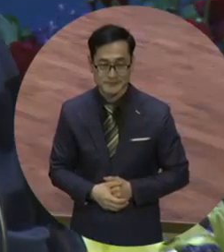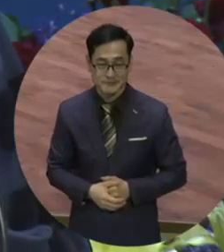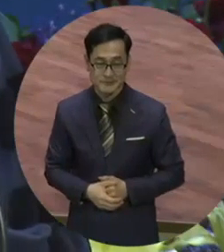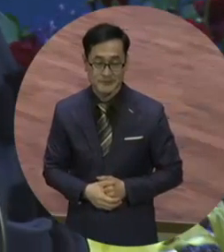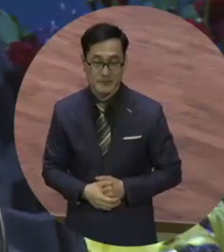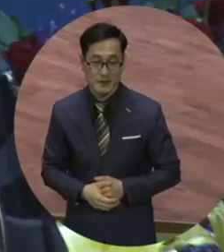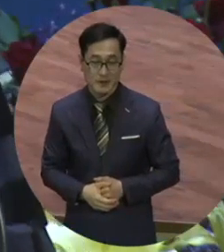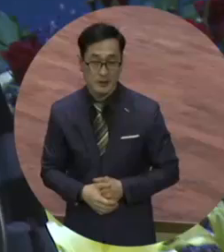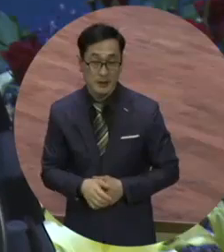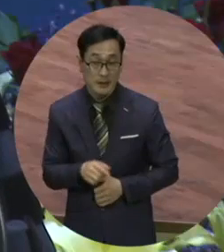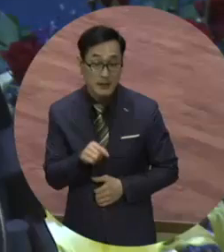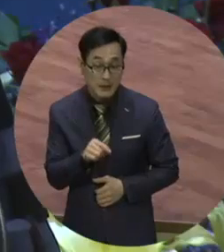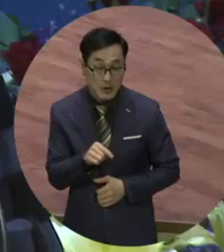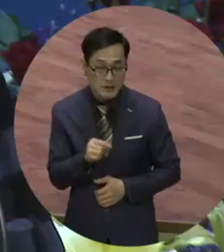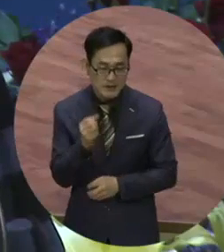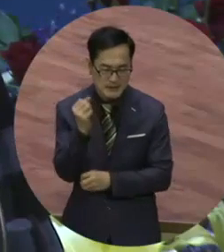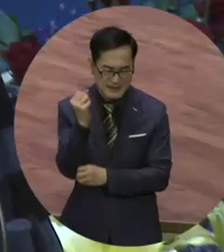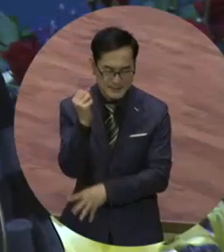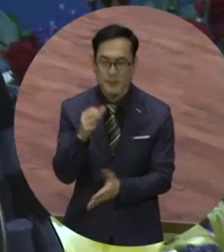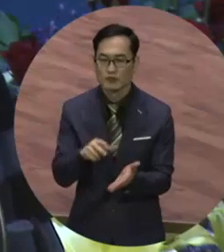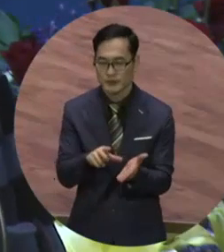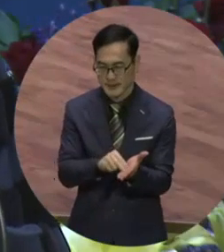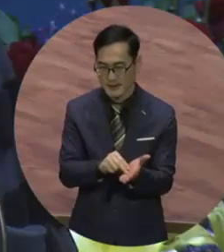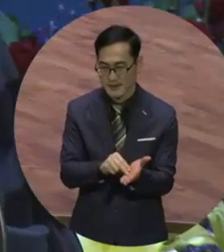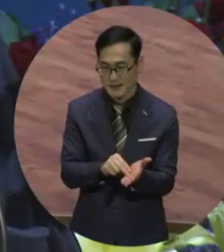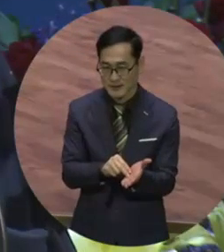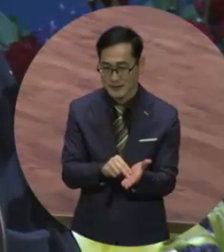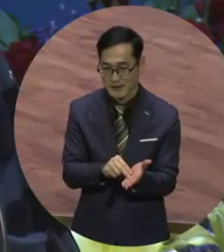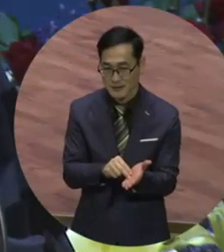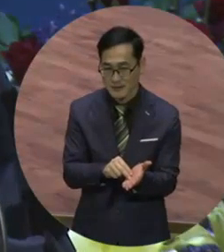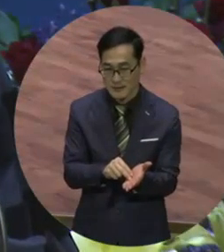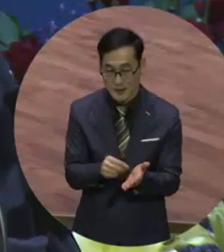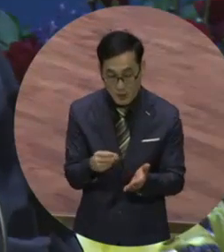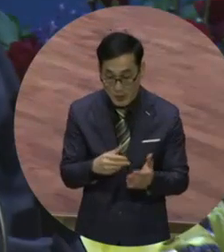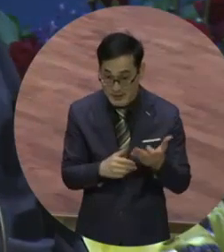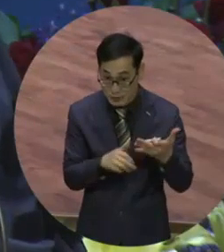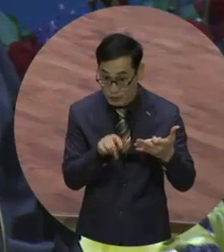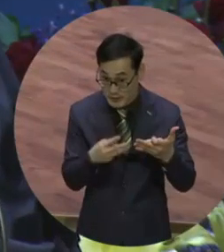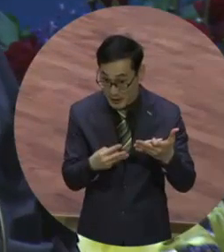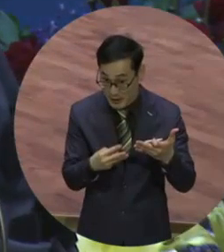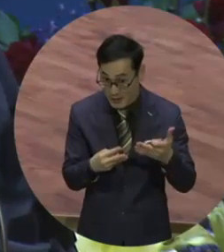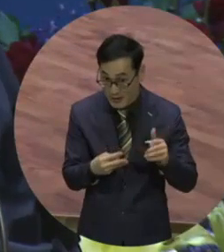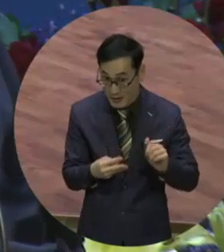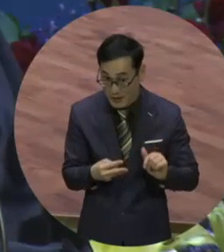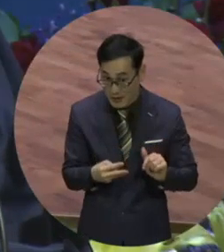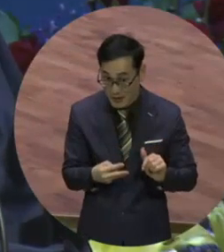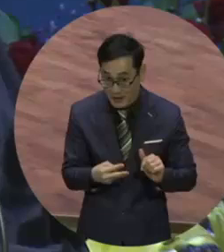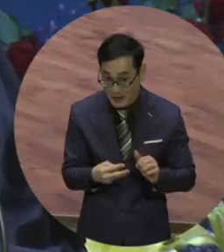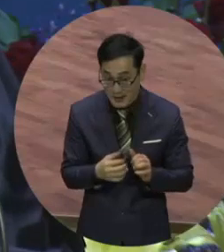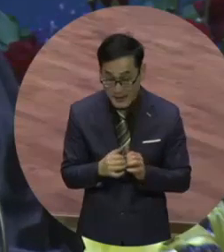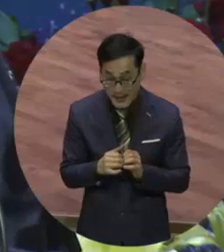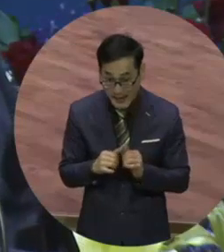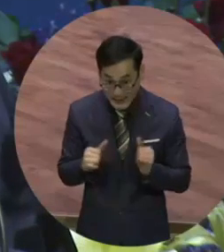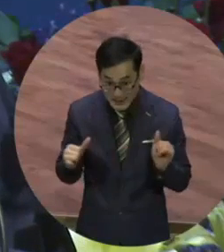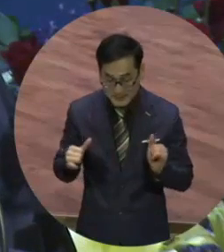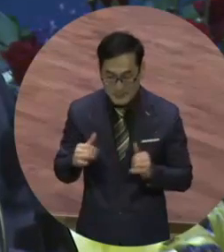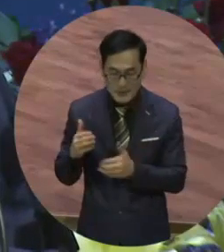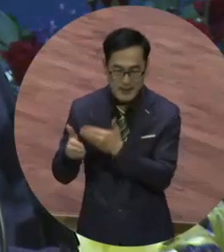이것이 바로 본질적 원죄입니다. 특별히 본문 19절에 보면 하나님을 알만한 것이 인간 속에 있음에도